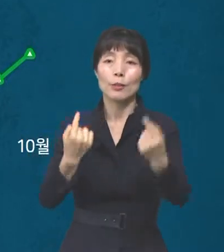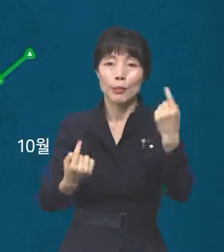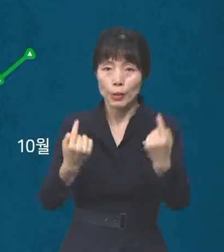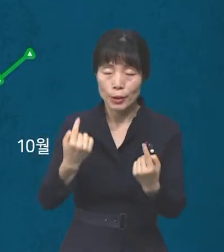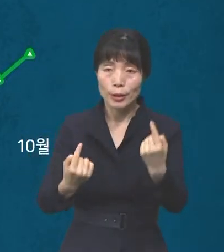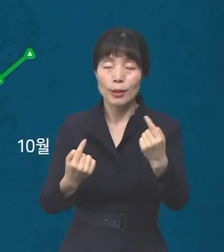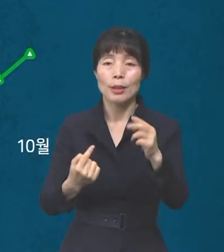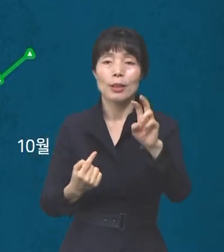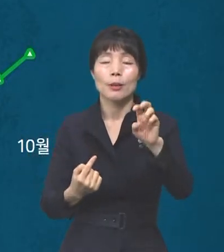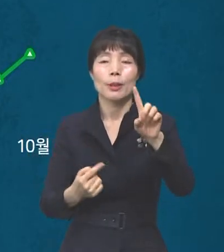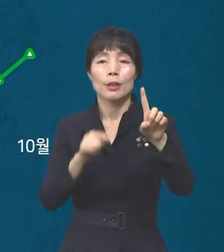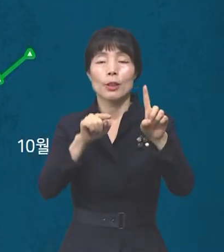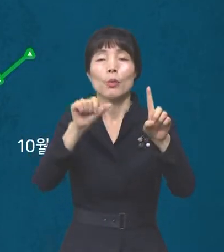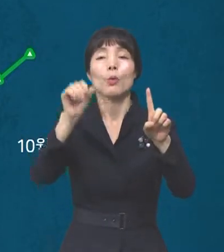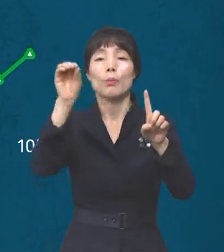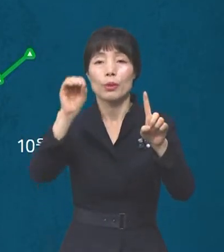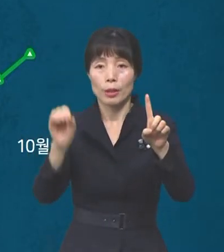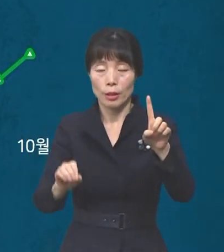대비